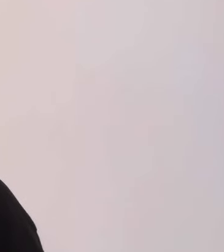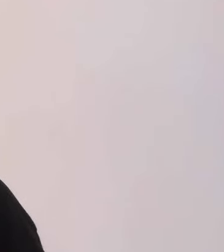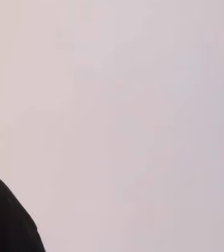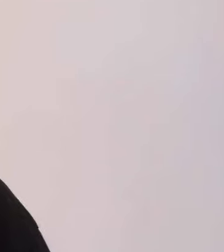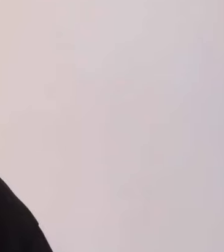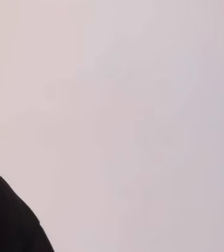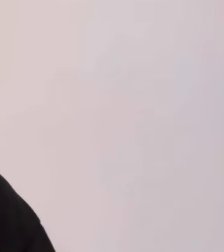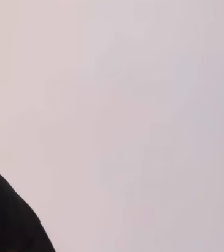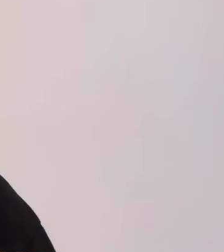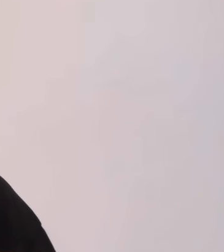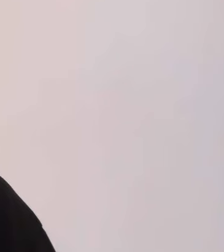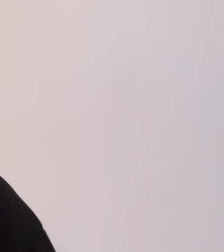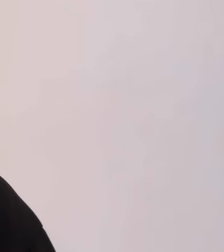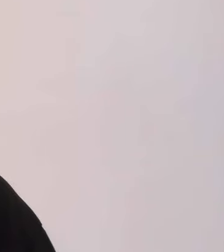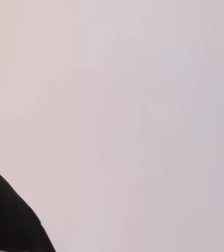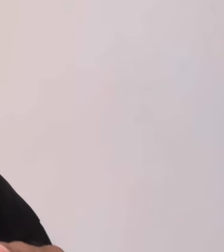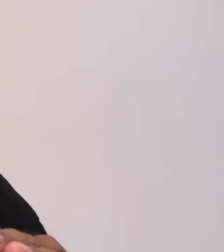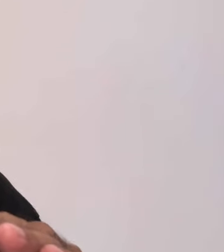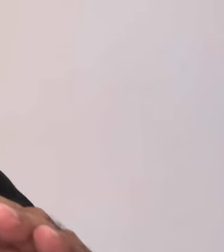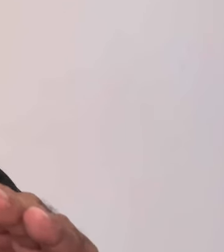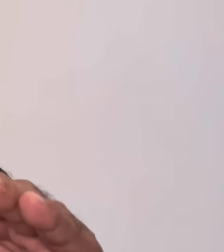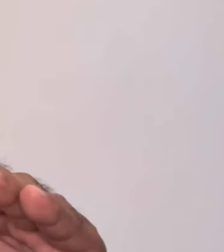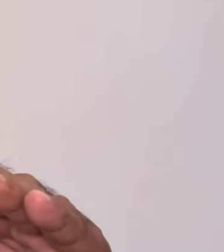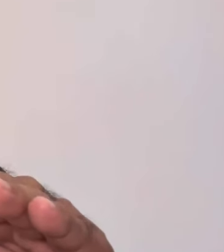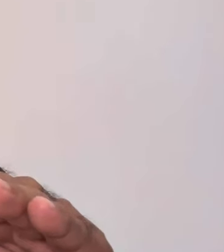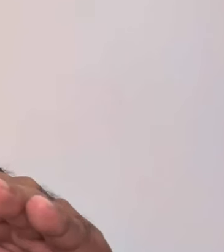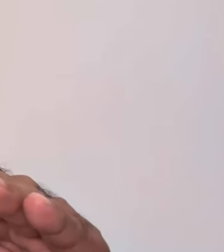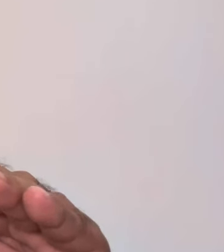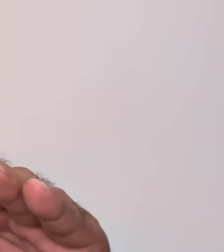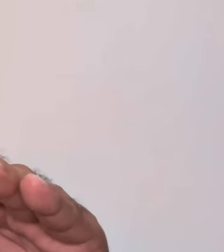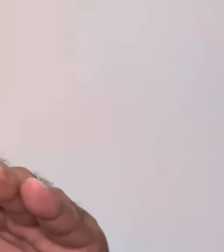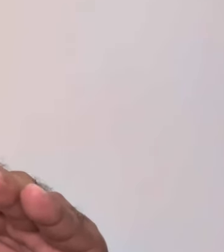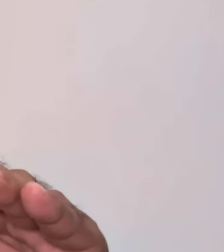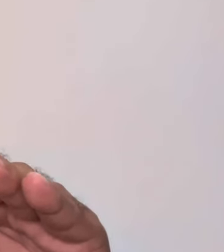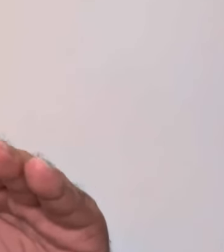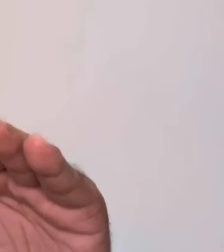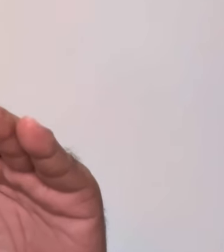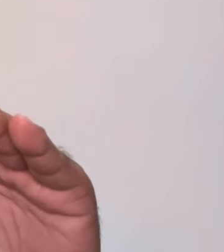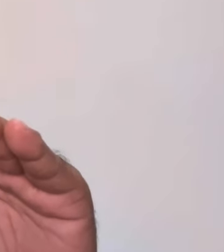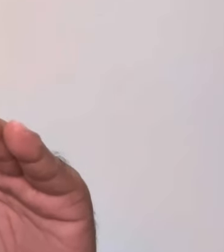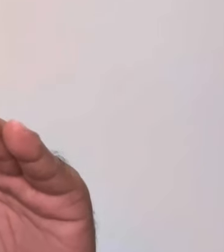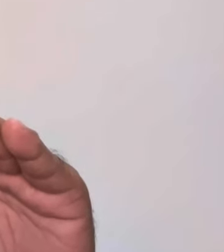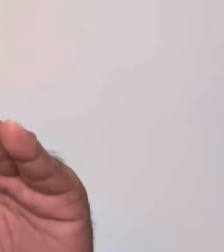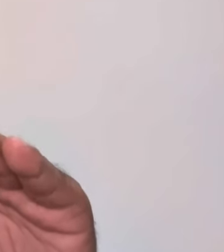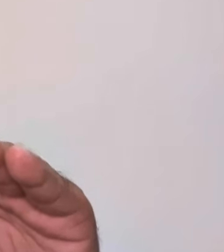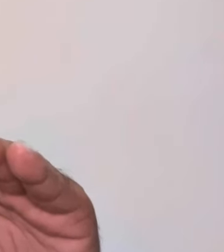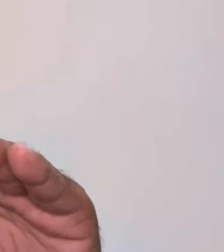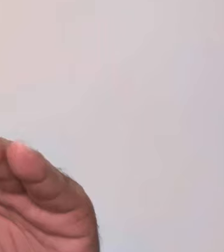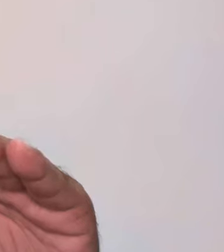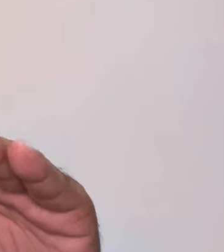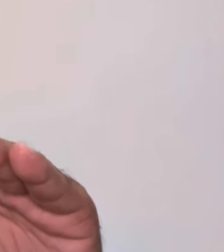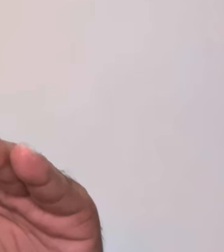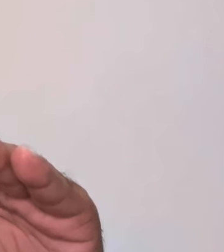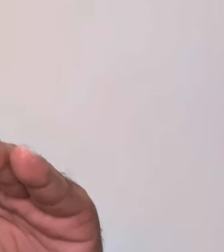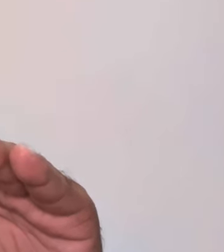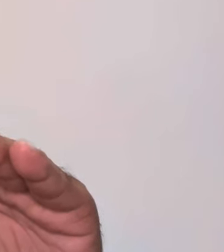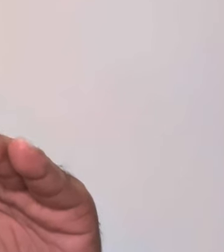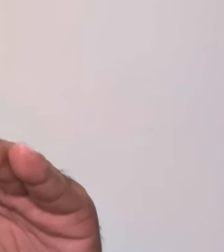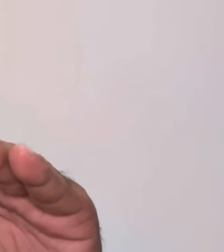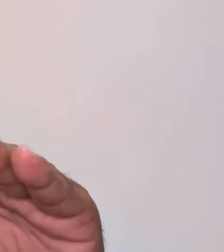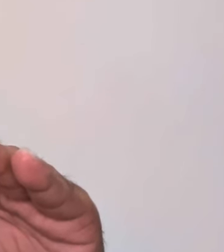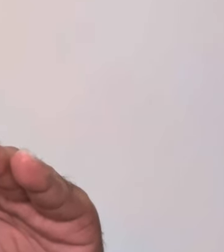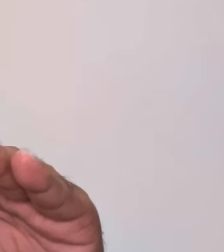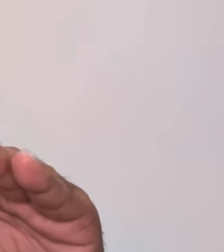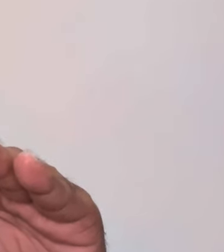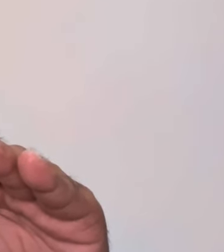に向かってオスプレイが飛んでいきます。そして私の村に着くと